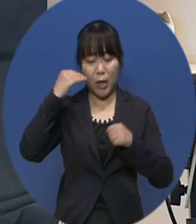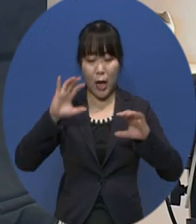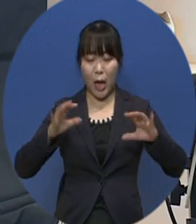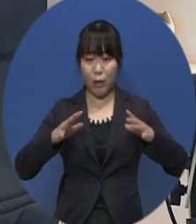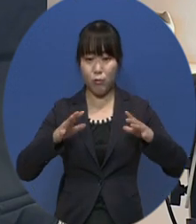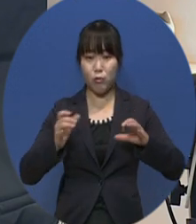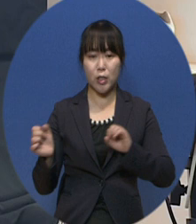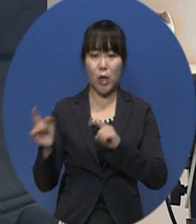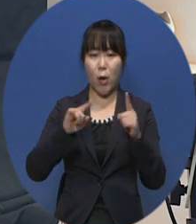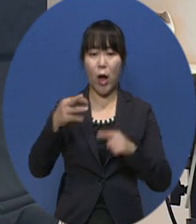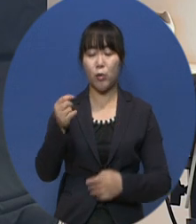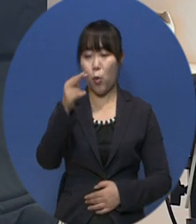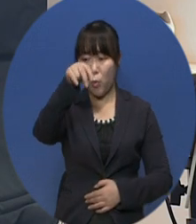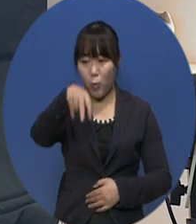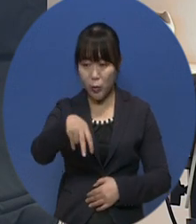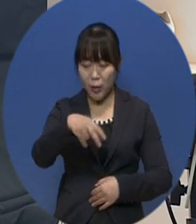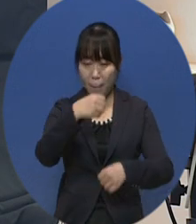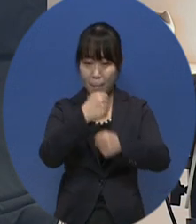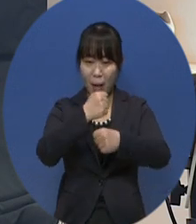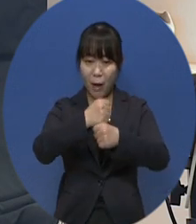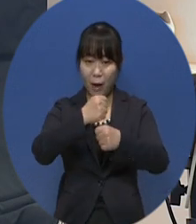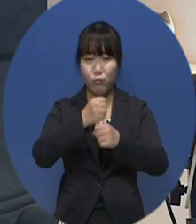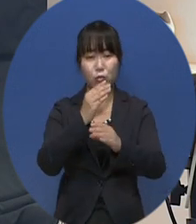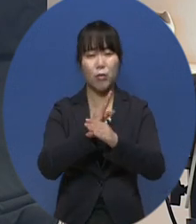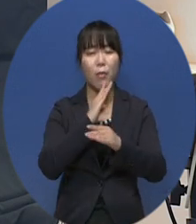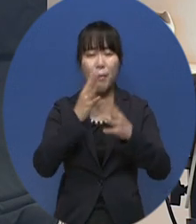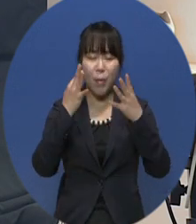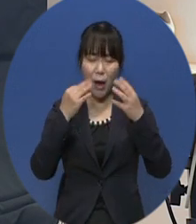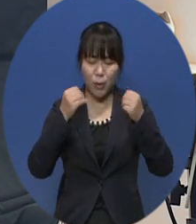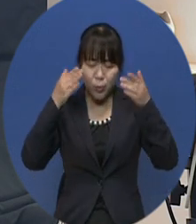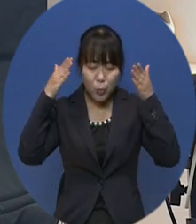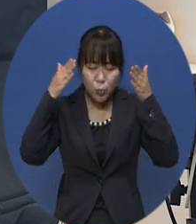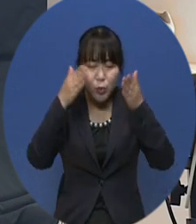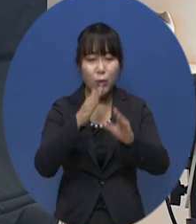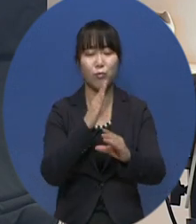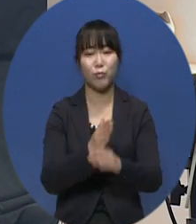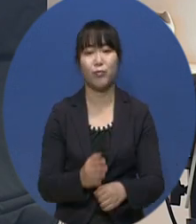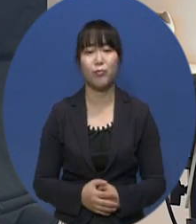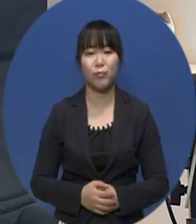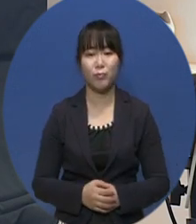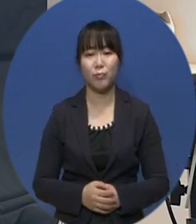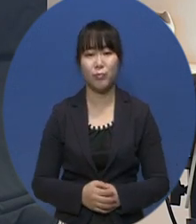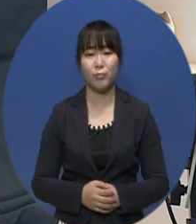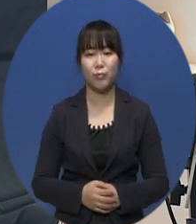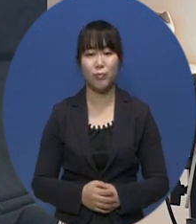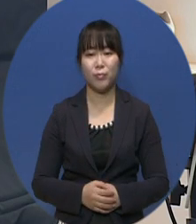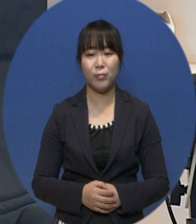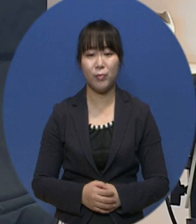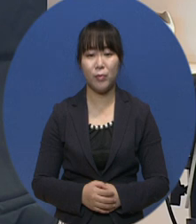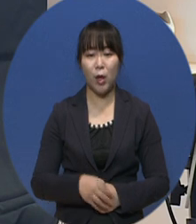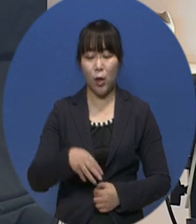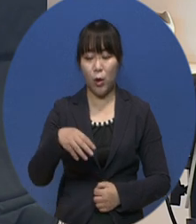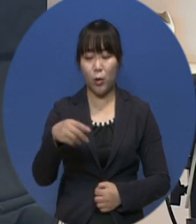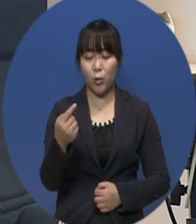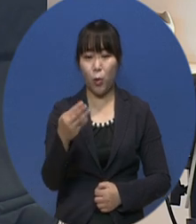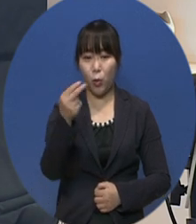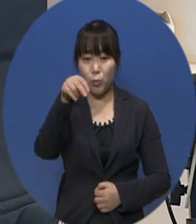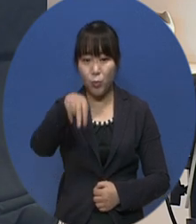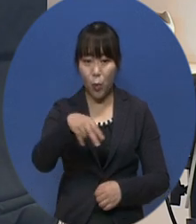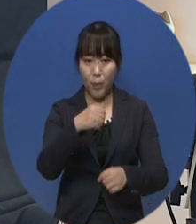국산 재활 로봇을 개발하는데 굉장히 많은 에너지를 지금 쓰고 있습니다. 네. 그래서 로봇을 개발을